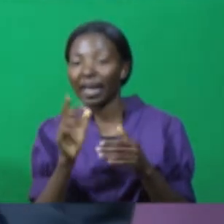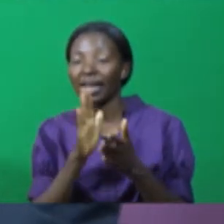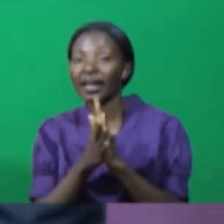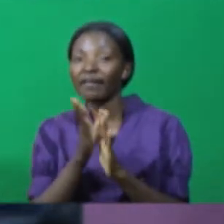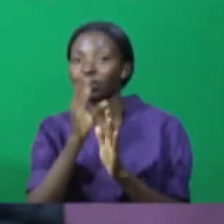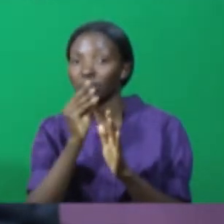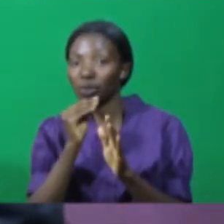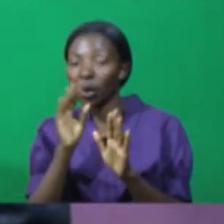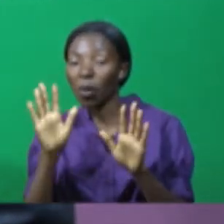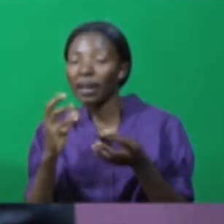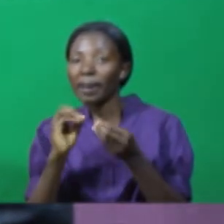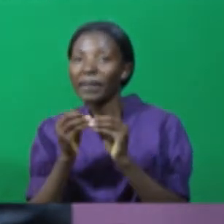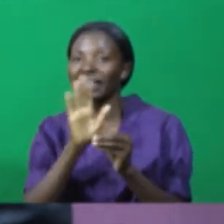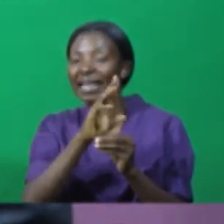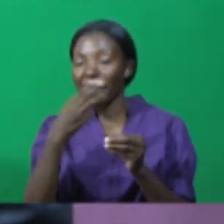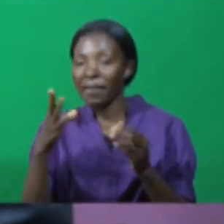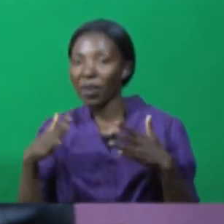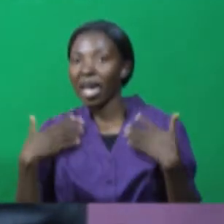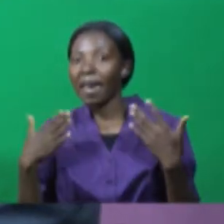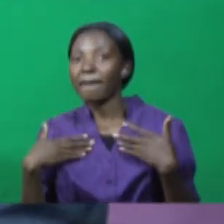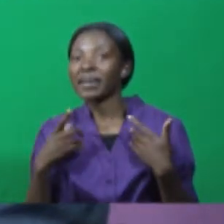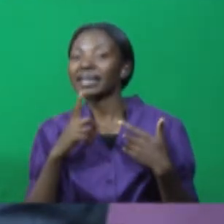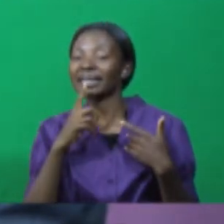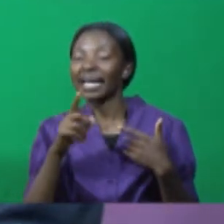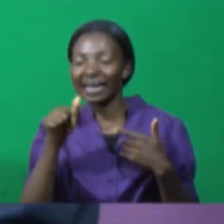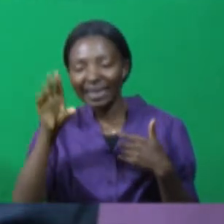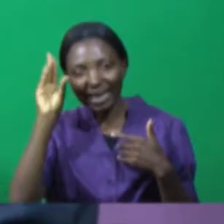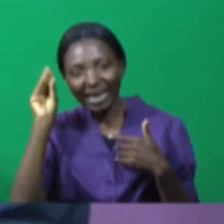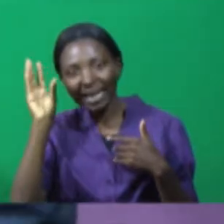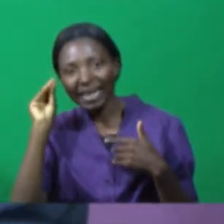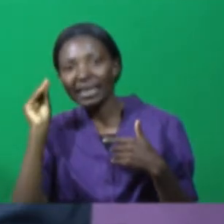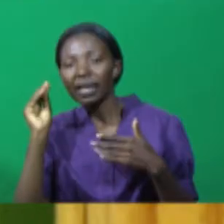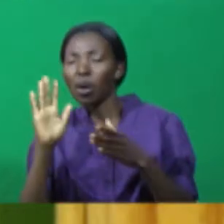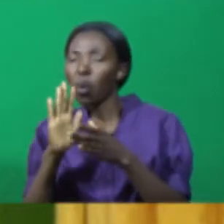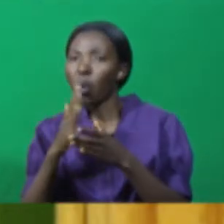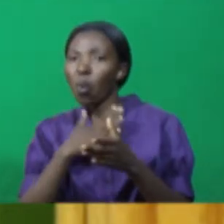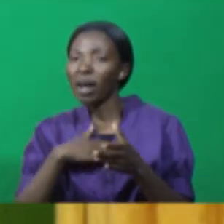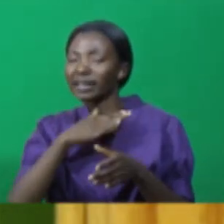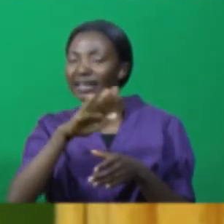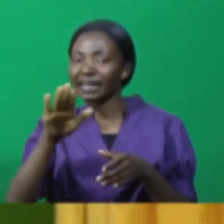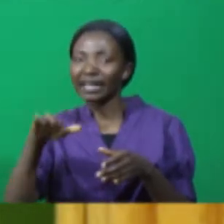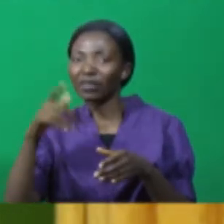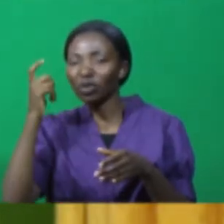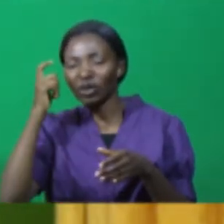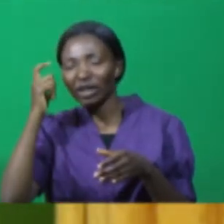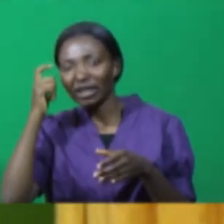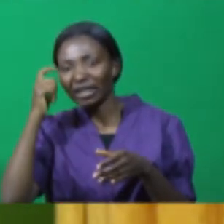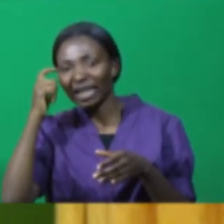Musataure zvekuda kuti vatereri vangofara. Alright. Kuda kuita chidzidzo chekunge muri kuda kukavha munhu wese. Kuti